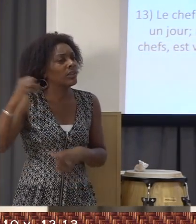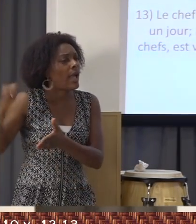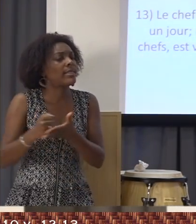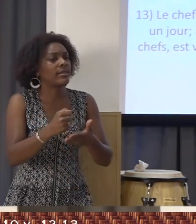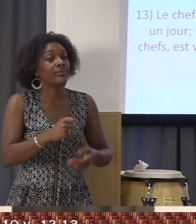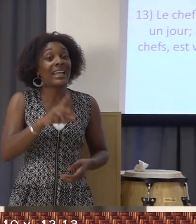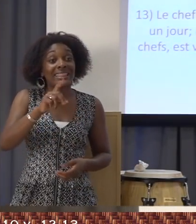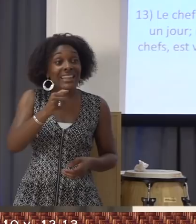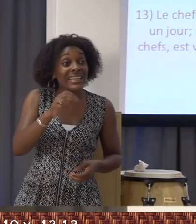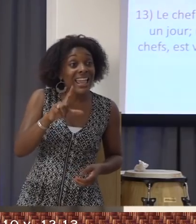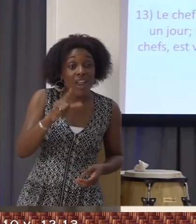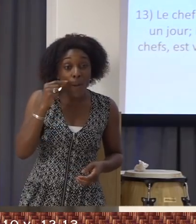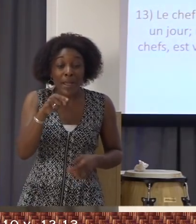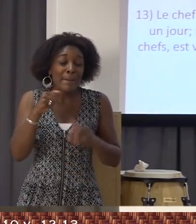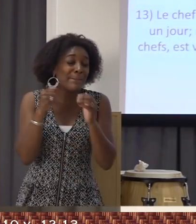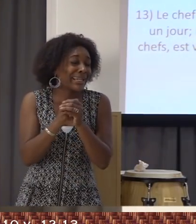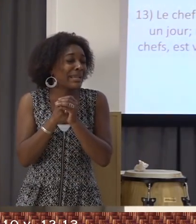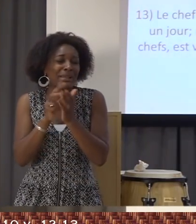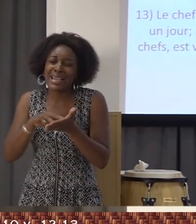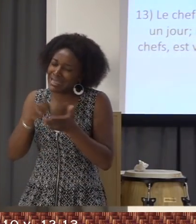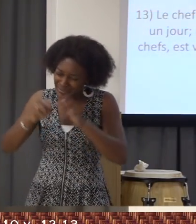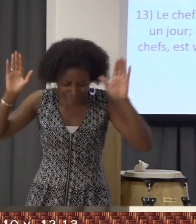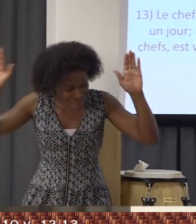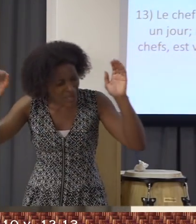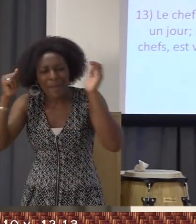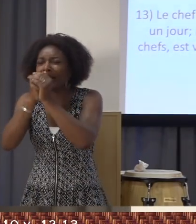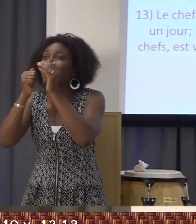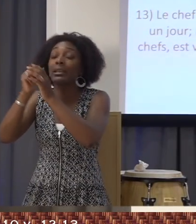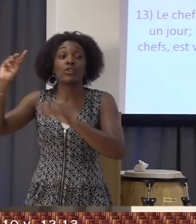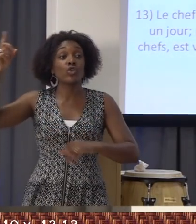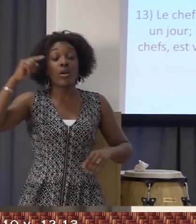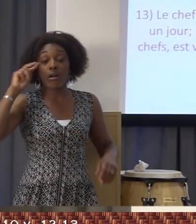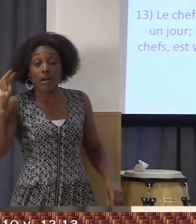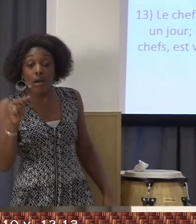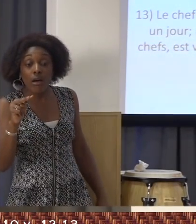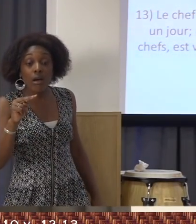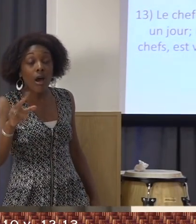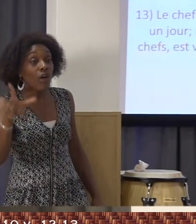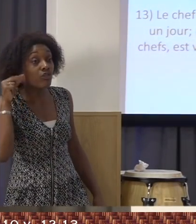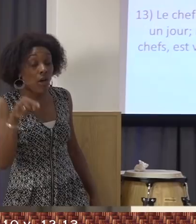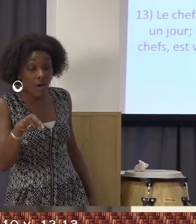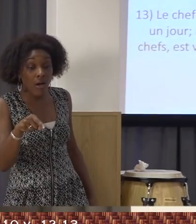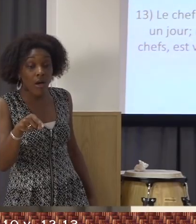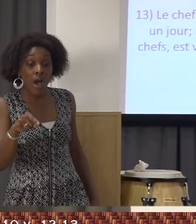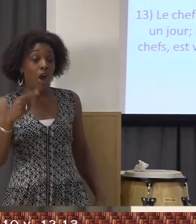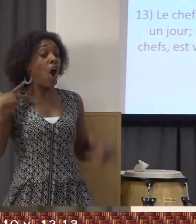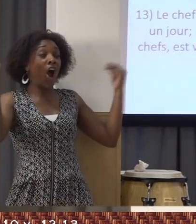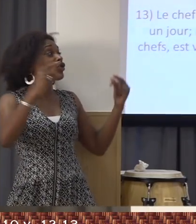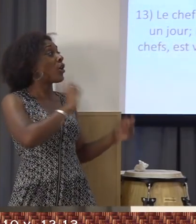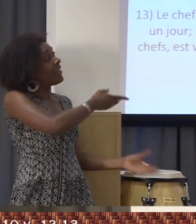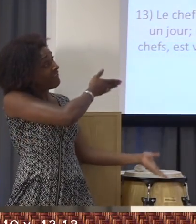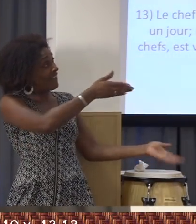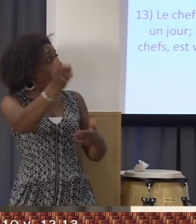prié. Il a crié à l'Éternel Dieu. L'Éternel Dieu a entendu sa voix. Il lui a envoyé son ange,